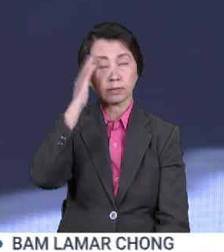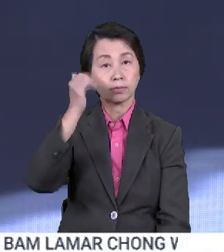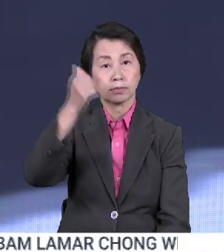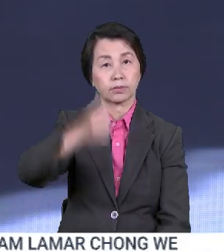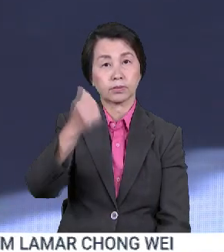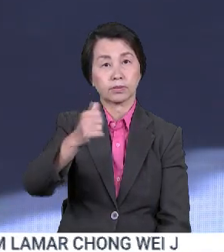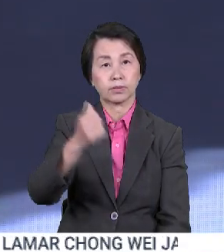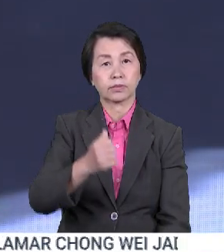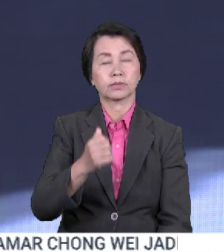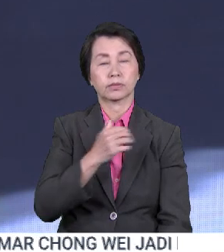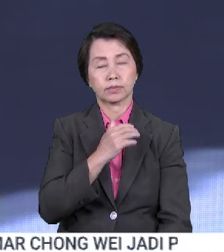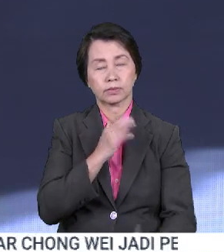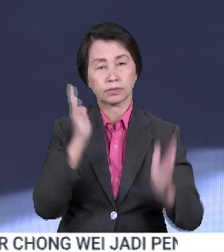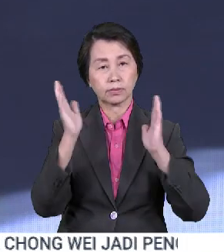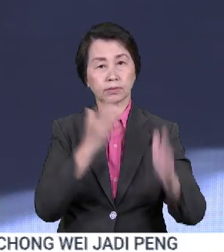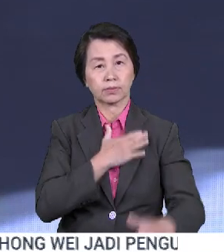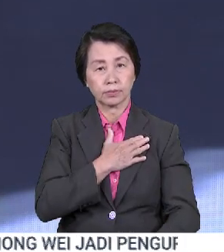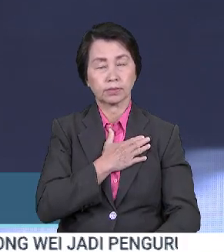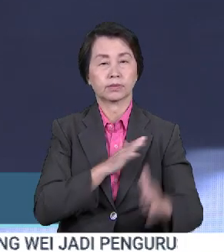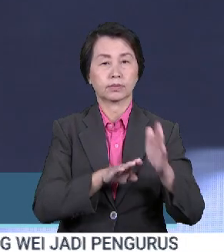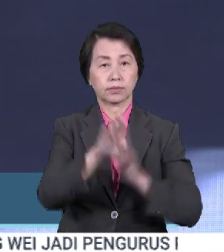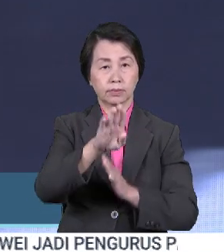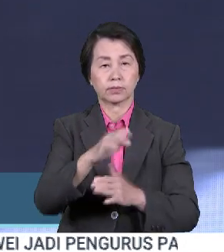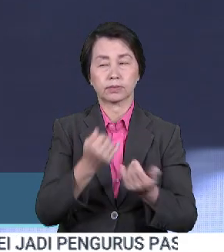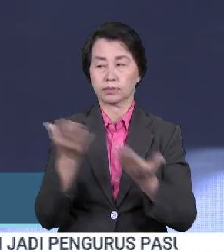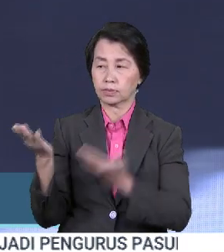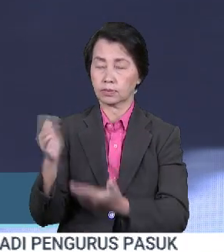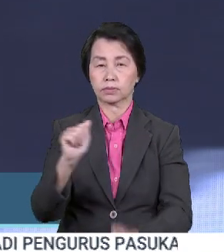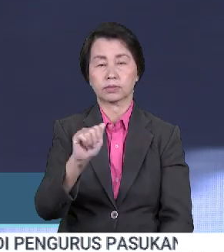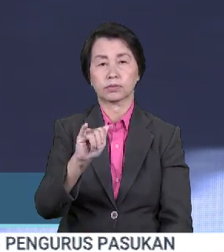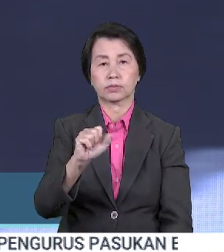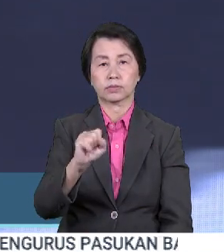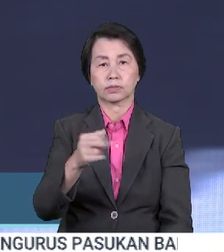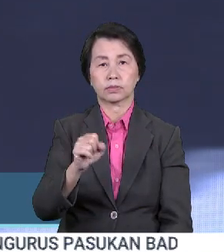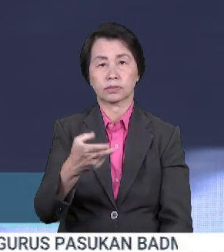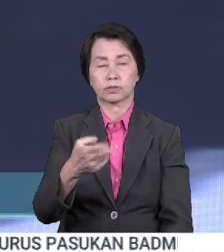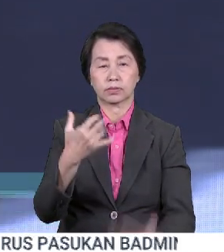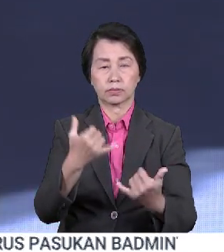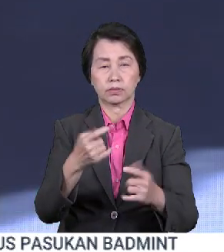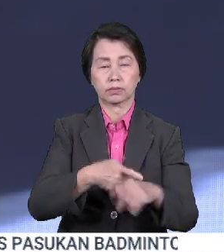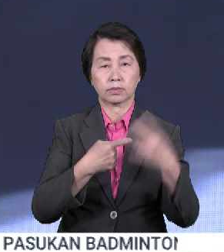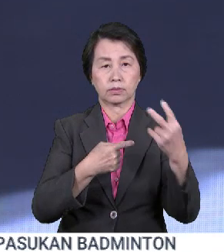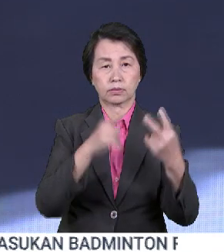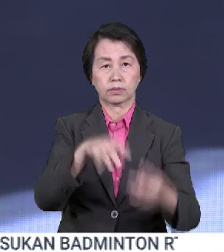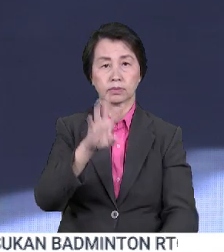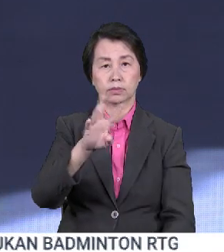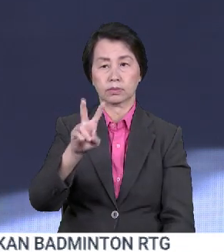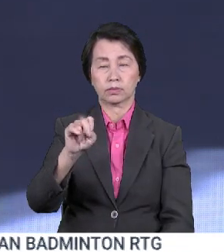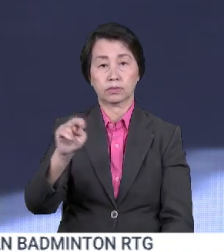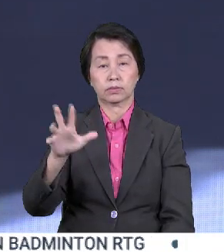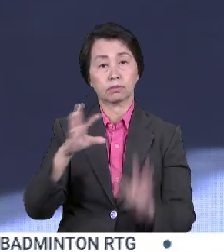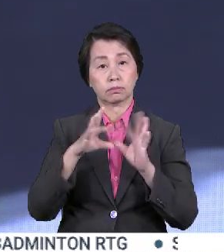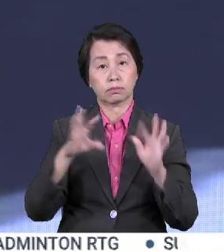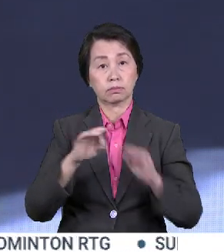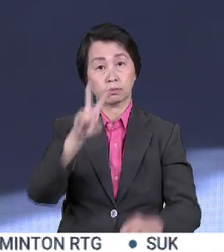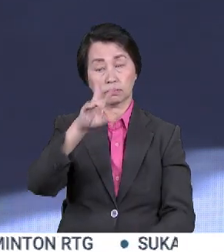Assalamualaikum dan salam Malaysia Medani. Bersama saya Aisyah Yatim dalam H-Click edisi 12 April 2023. Kisah